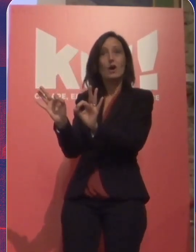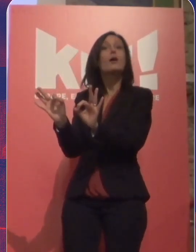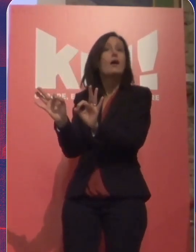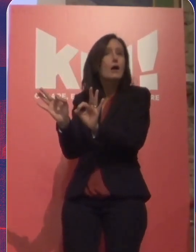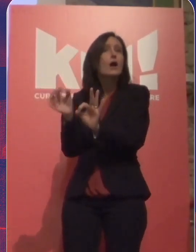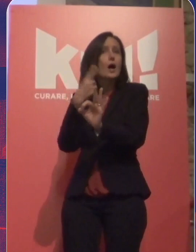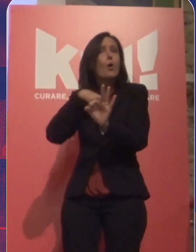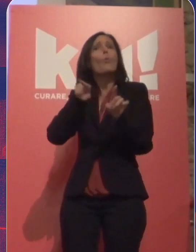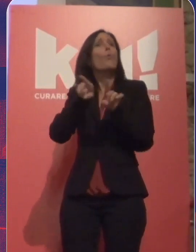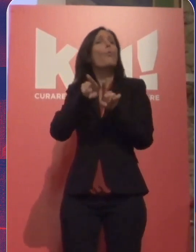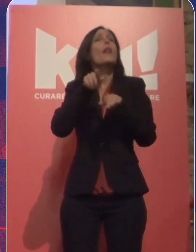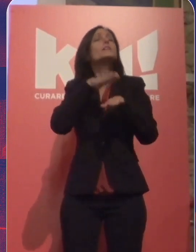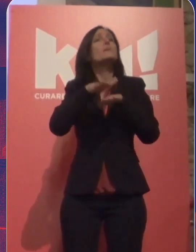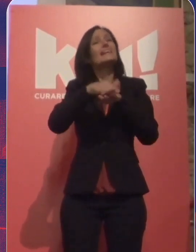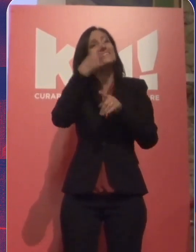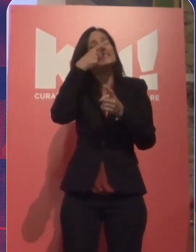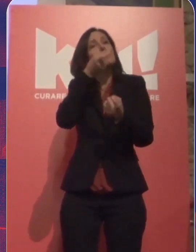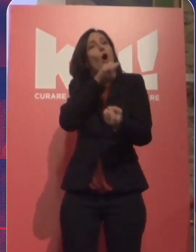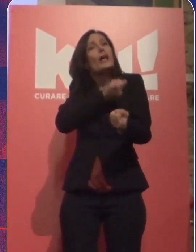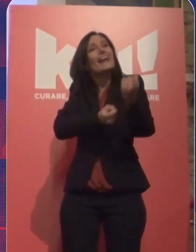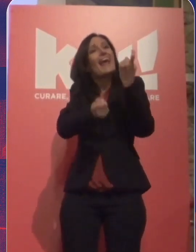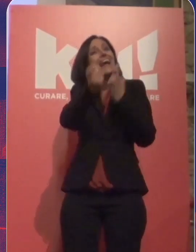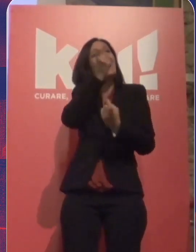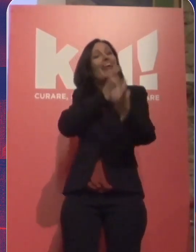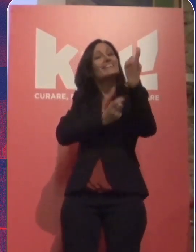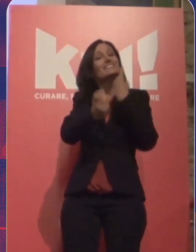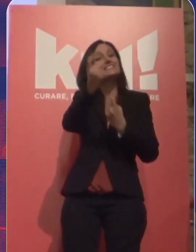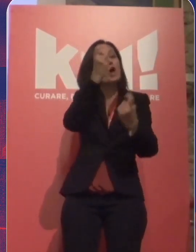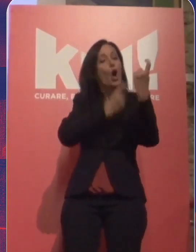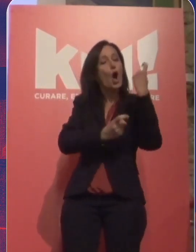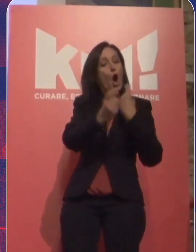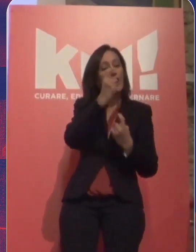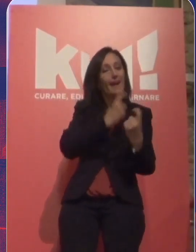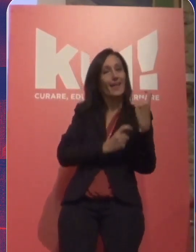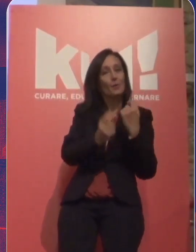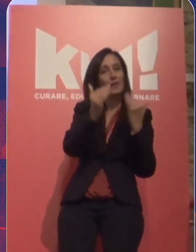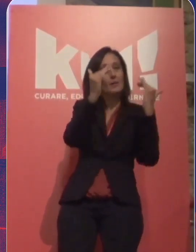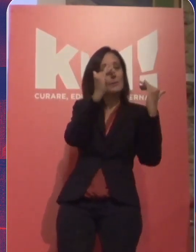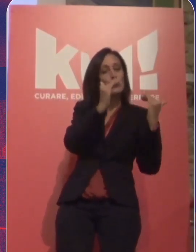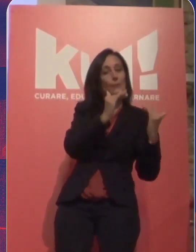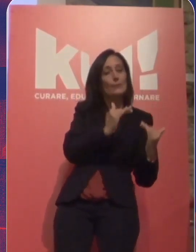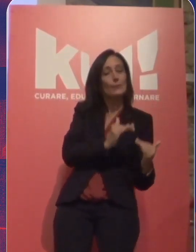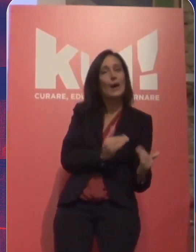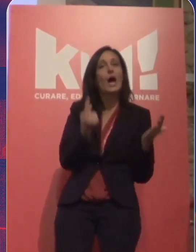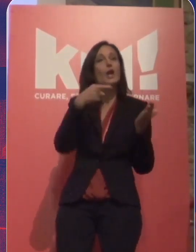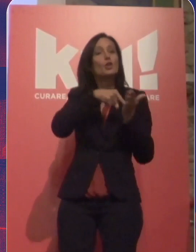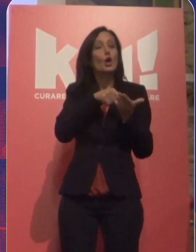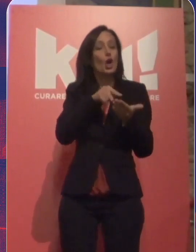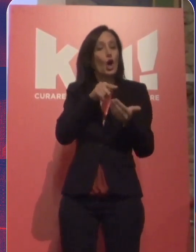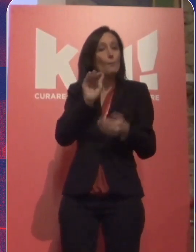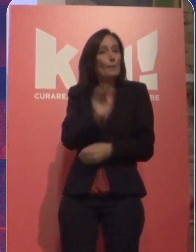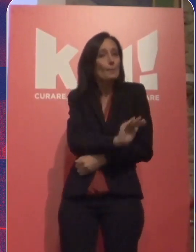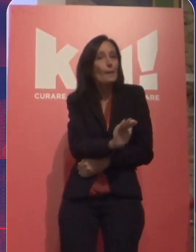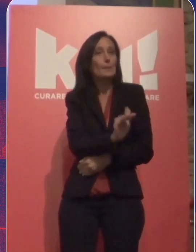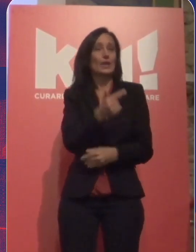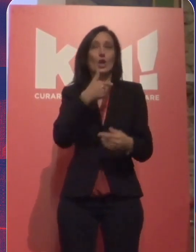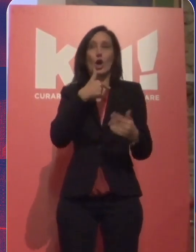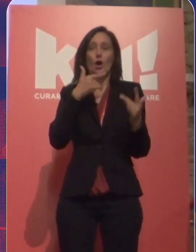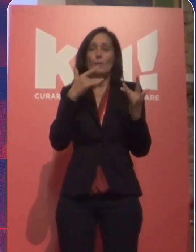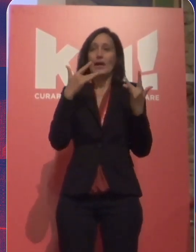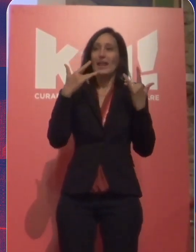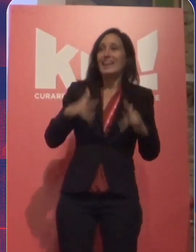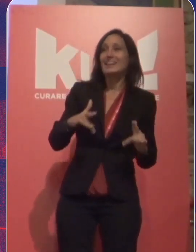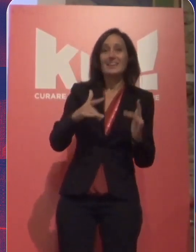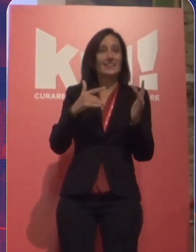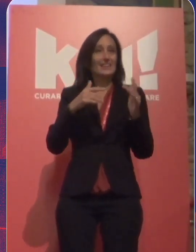senso di regressione all'inner mita di regressione alla passività di regressione all'impotenza per cui